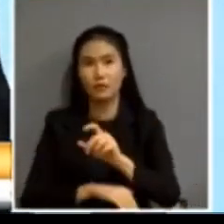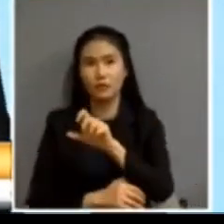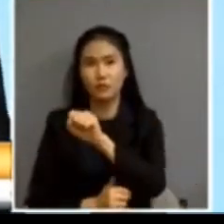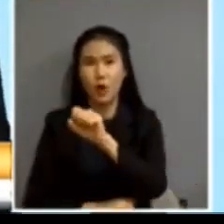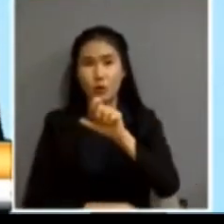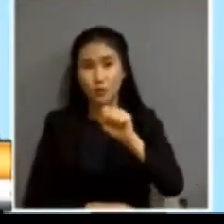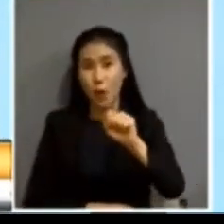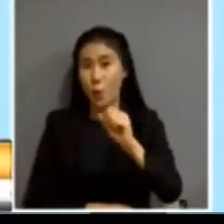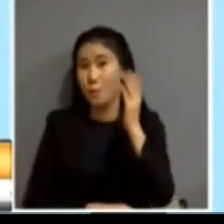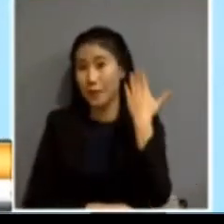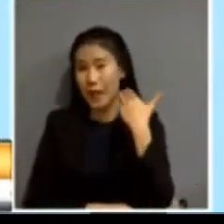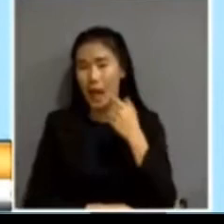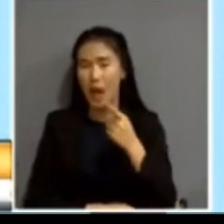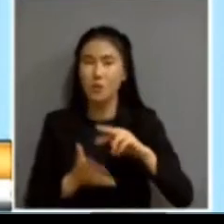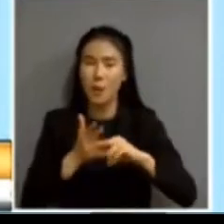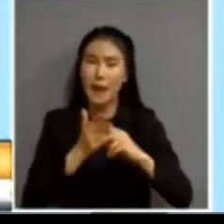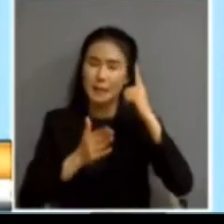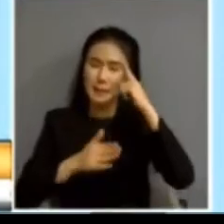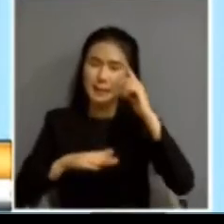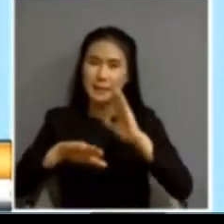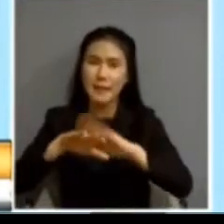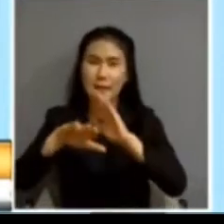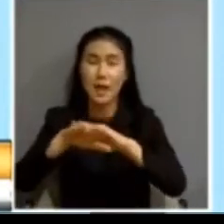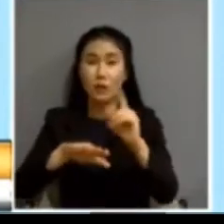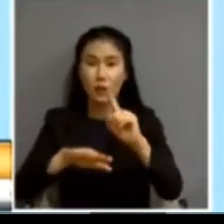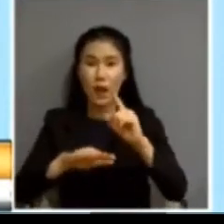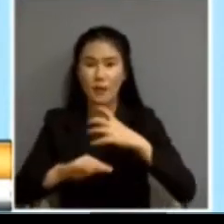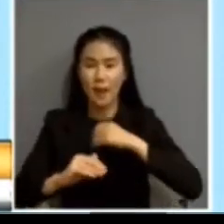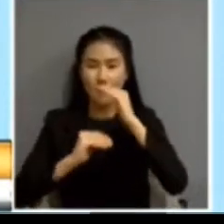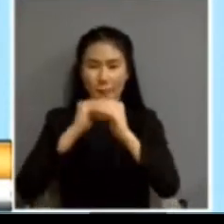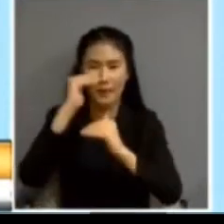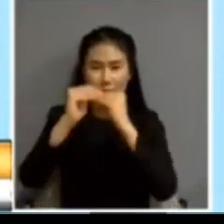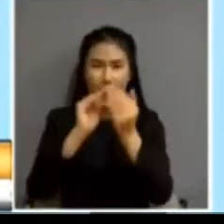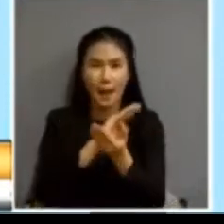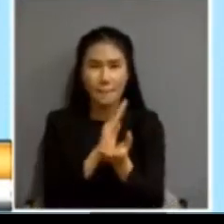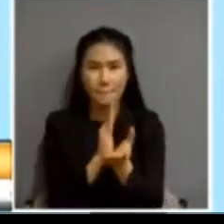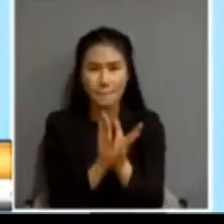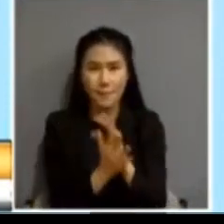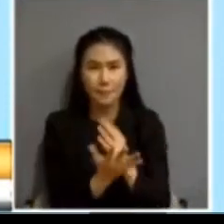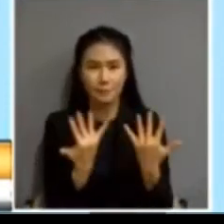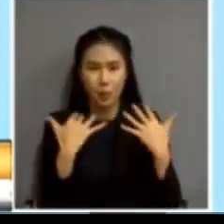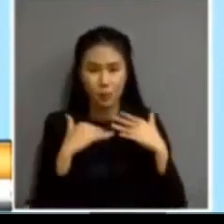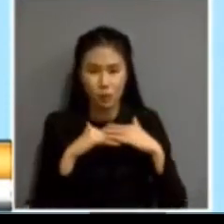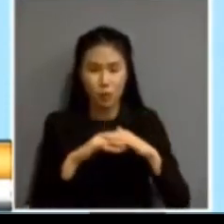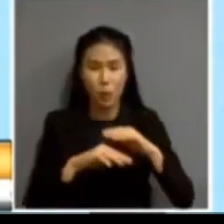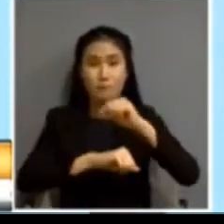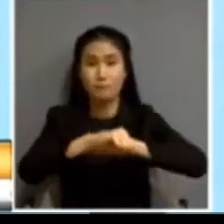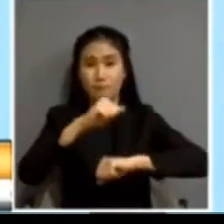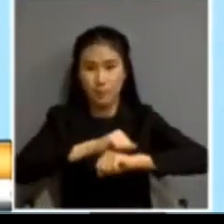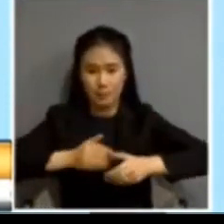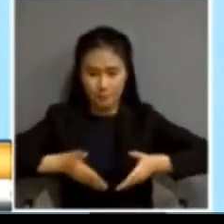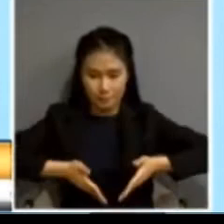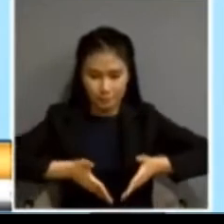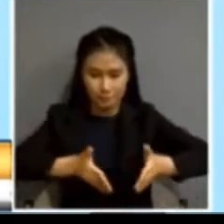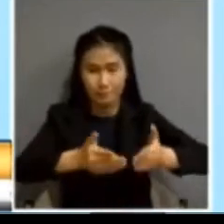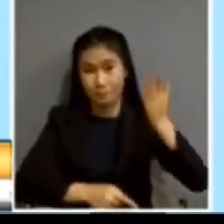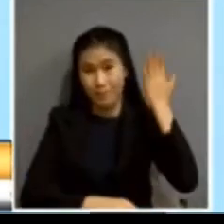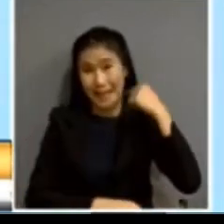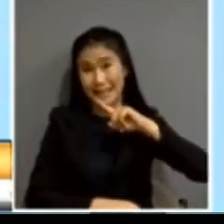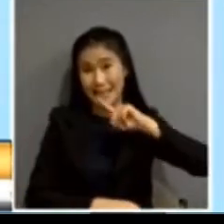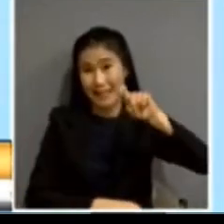มีส่วนในการกระตุ้นให้มีการพัฒนาหรือบูรณะเส้นทางในเส้นทางสายที่ท่านนฤทธิ์ได้ถ